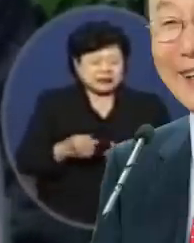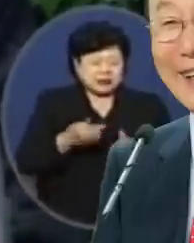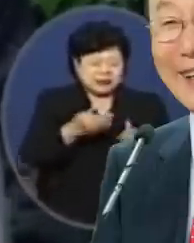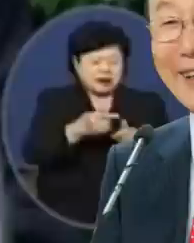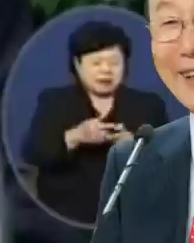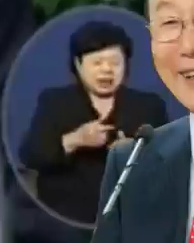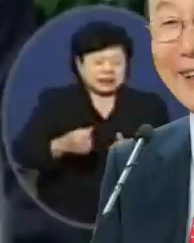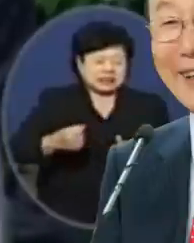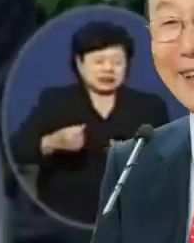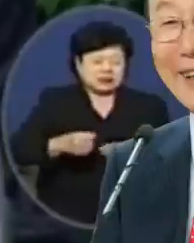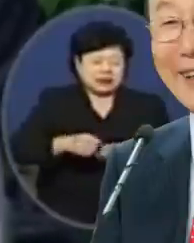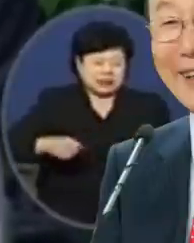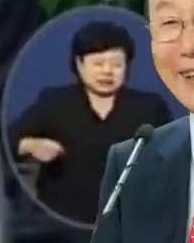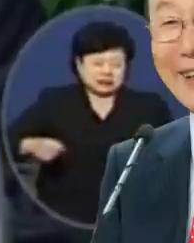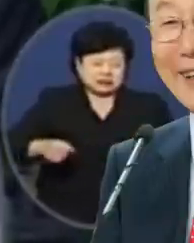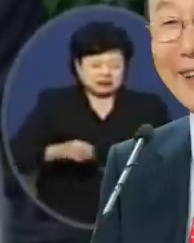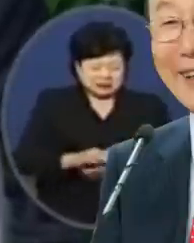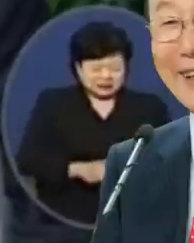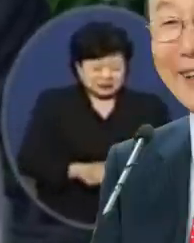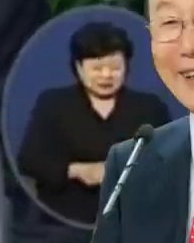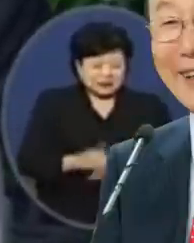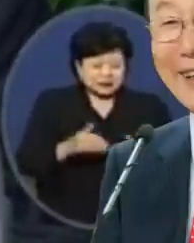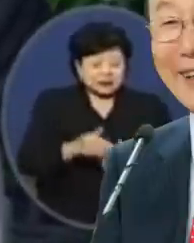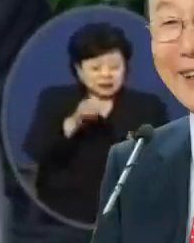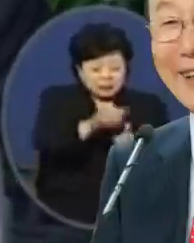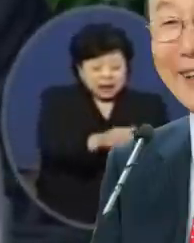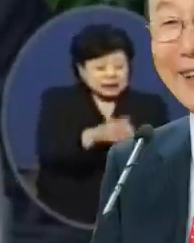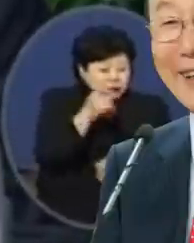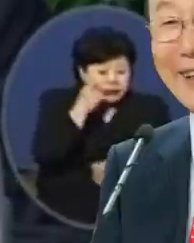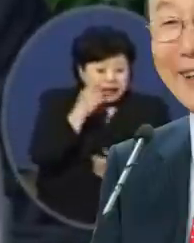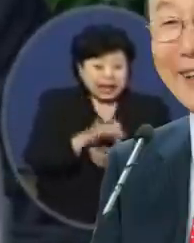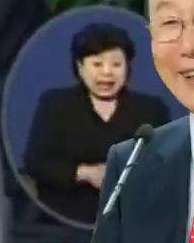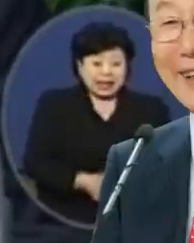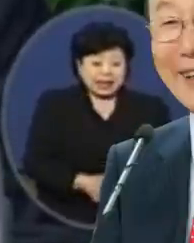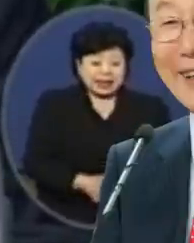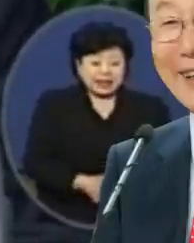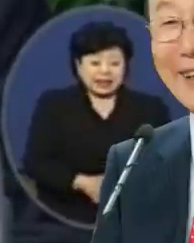한번 해보십시오. 끝까지 맡기지를 못하는 것입니다.